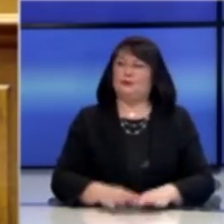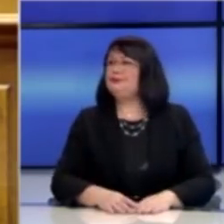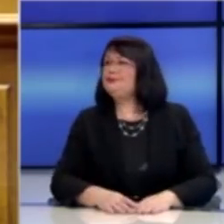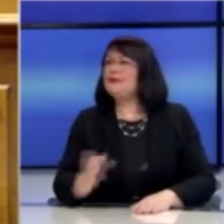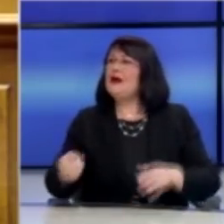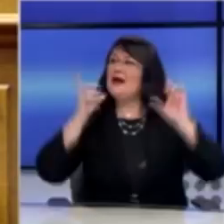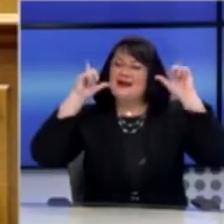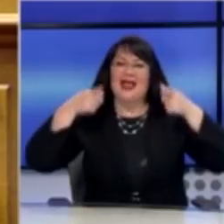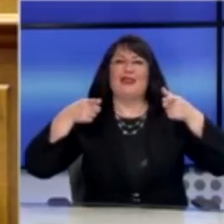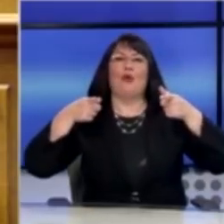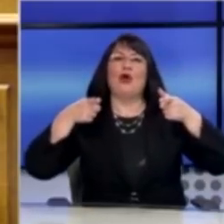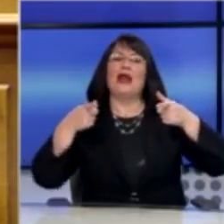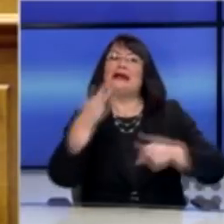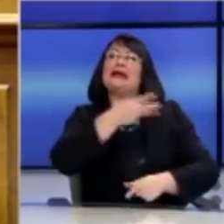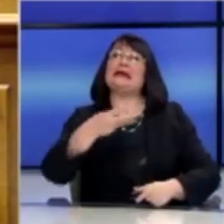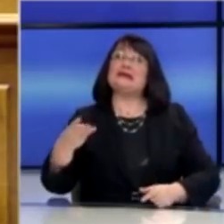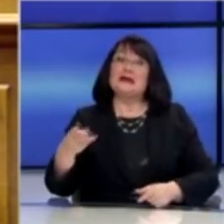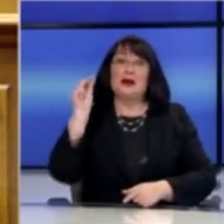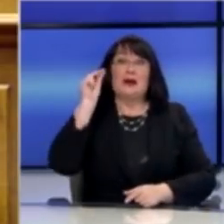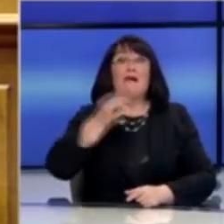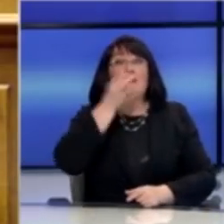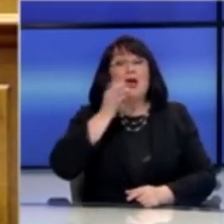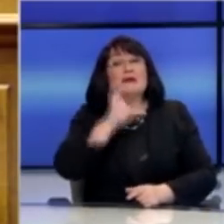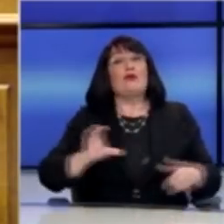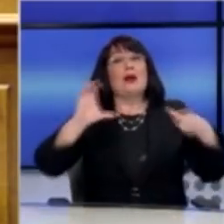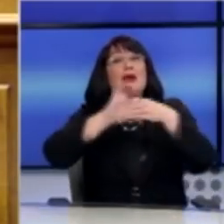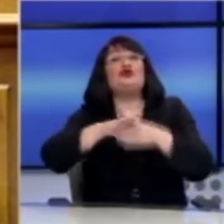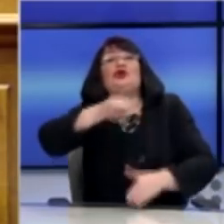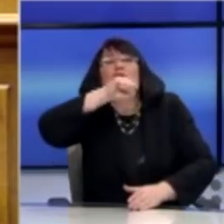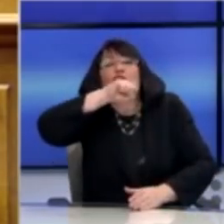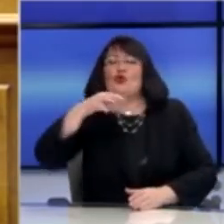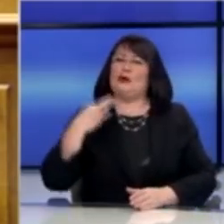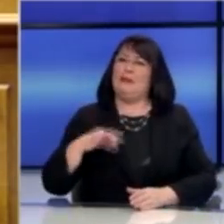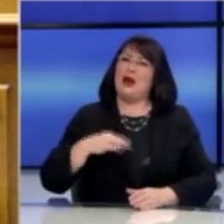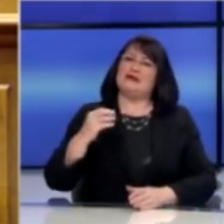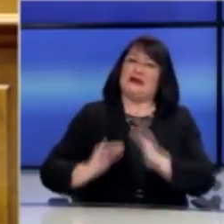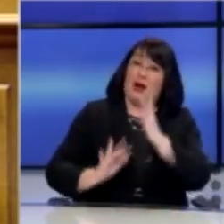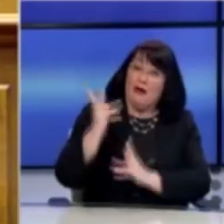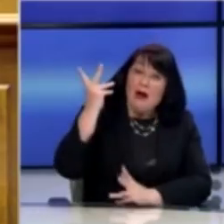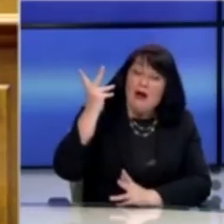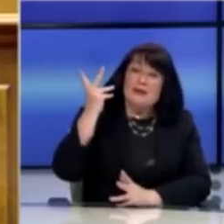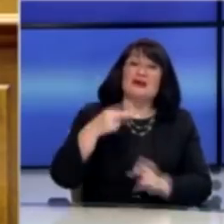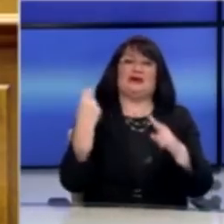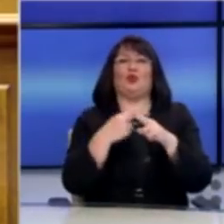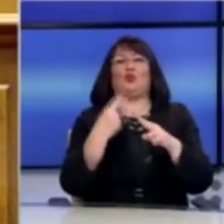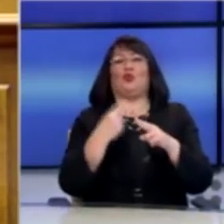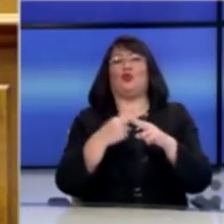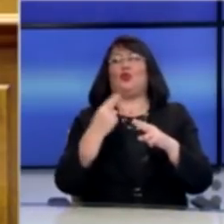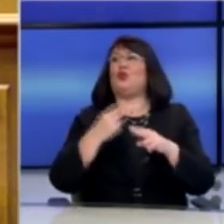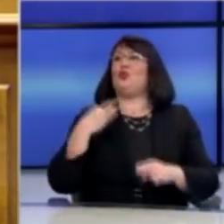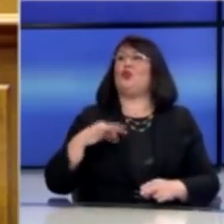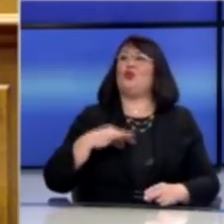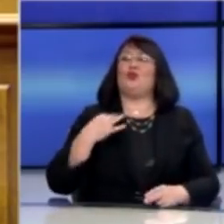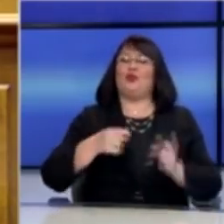Νέα Δημοκρατία και ΣΥΡΙΖΑ ορκίζεστε στην πολιτική της Ευρωπαϊκής Ένωσης για την πράσινη ανάπτυξη στο περιβόητο Green New